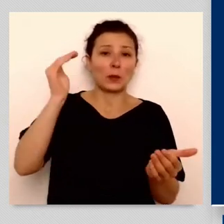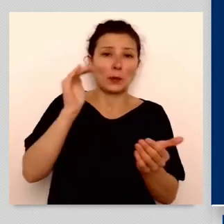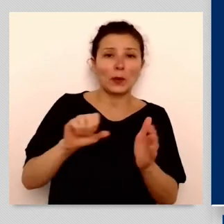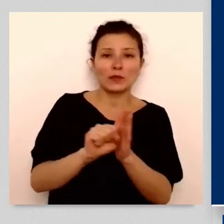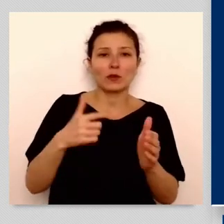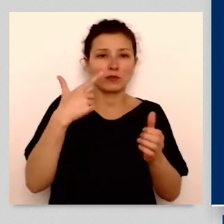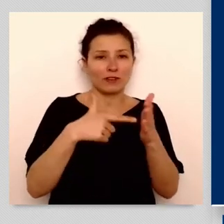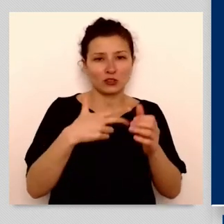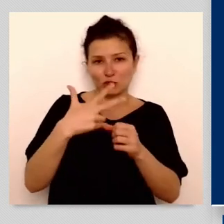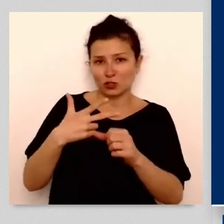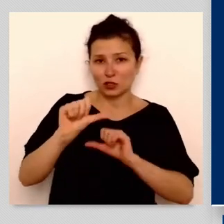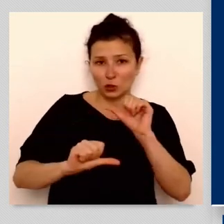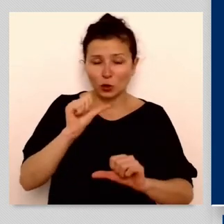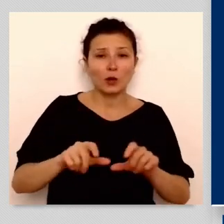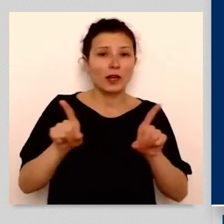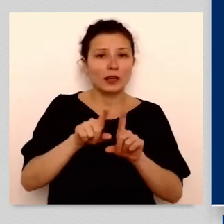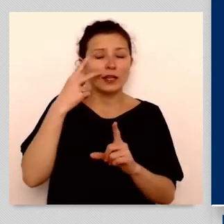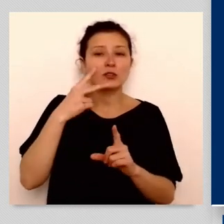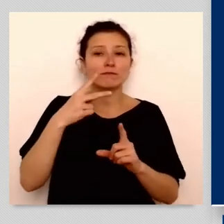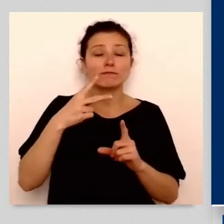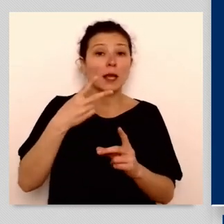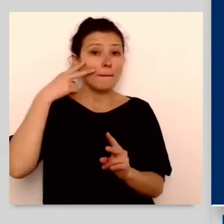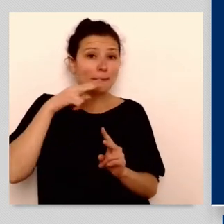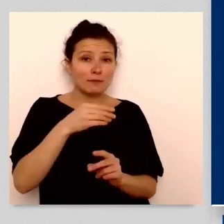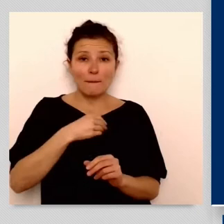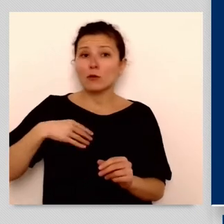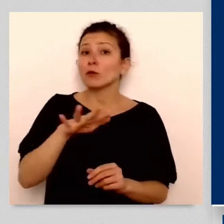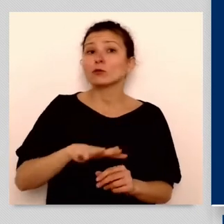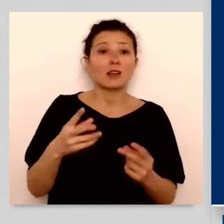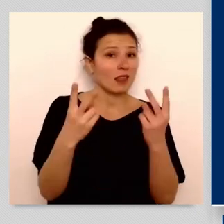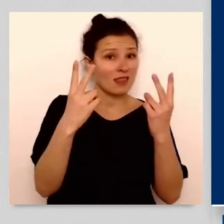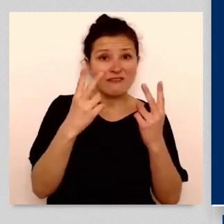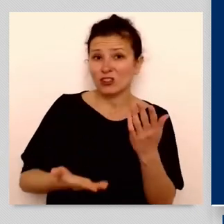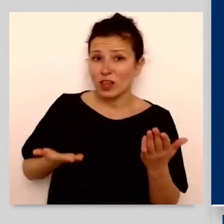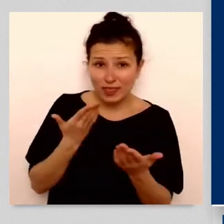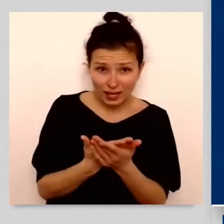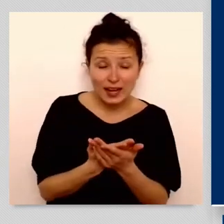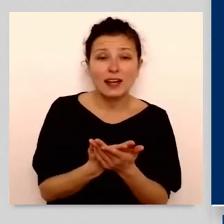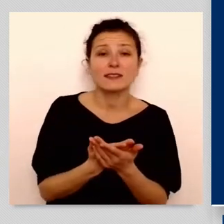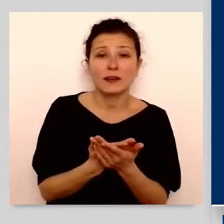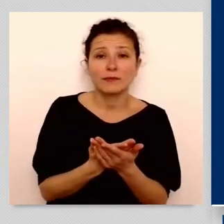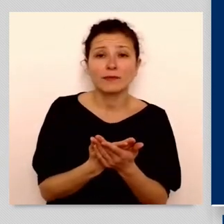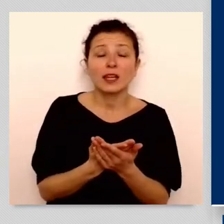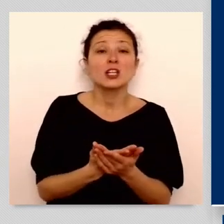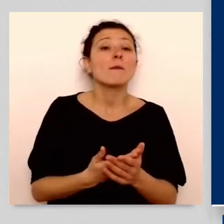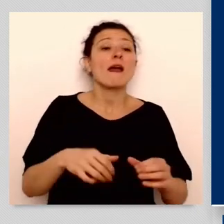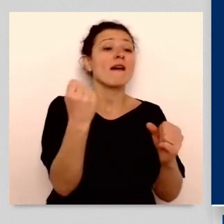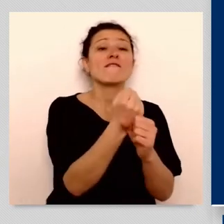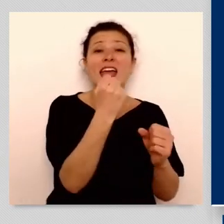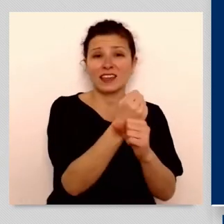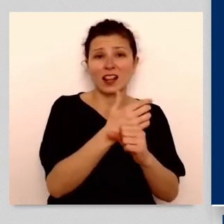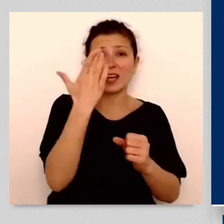2030 roku. No czy w końcu z perspektywy polskiej chyba najważniejsza deklaracja o odejściu od węgla i budowy